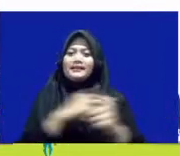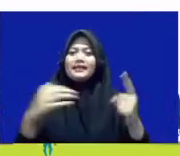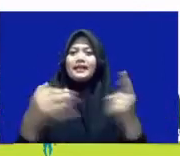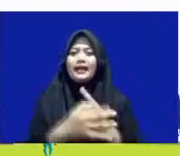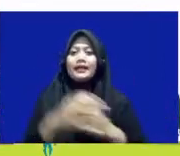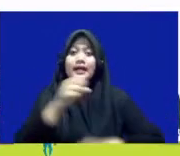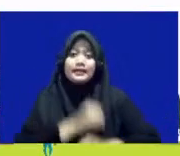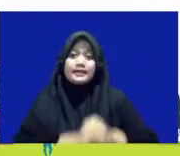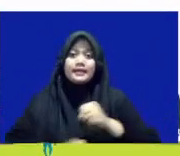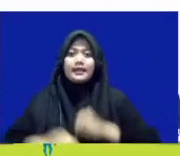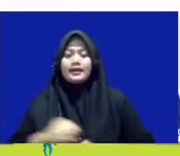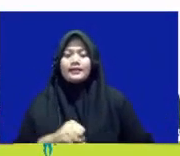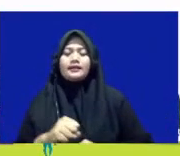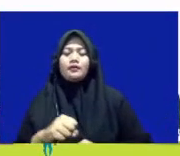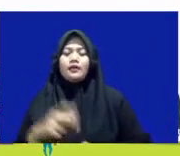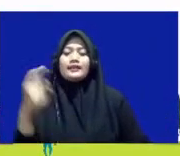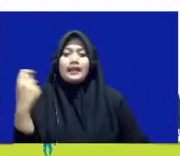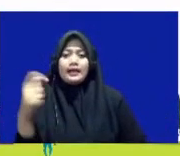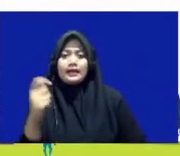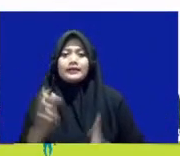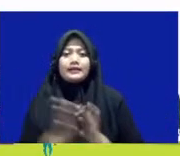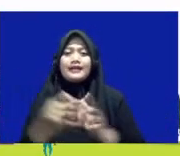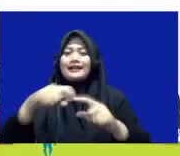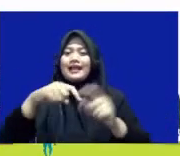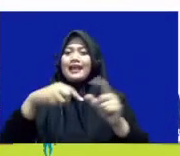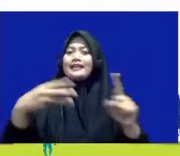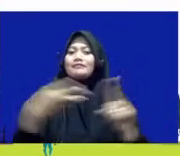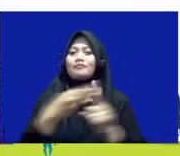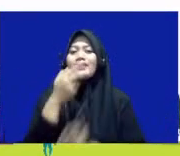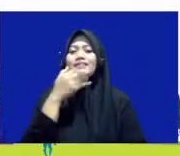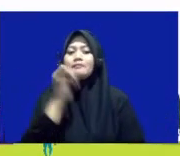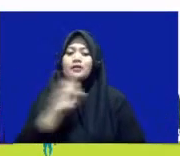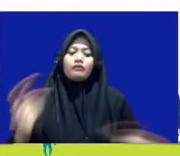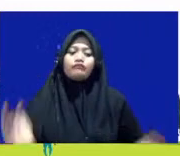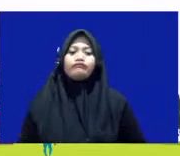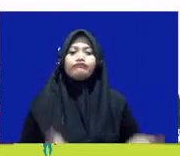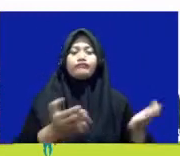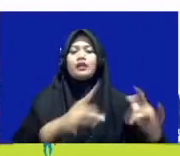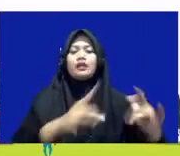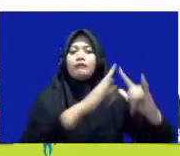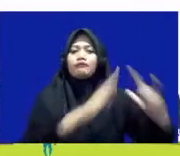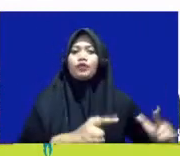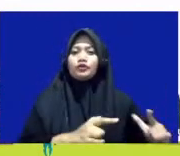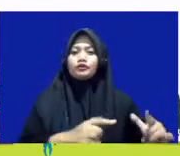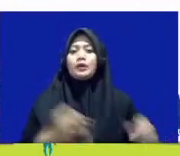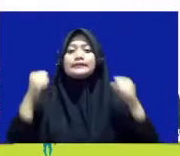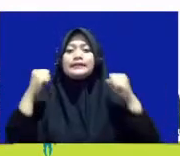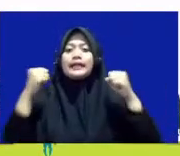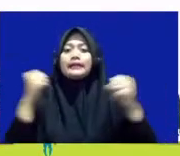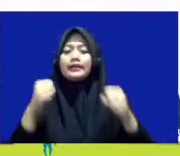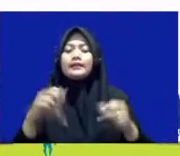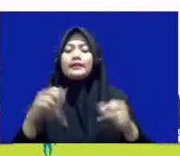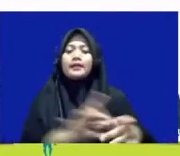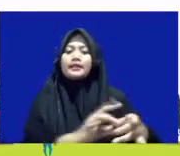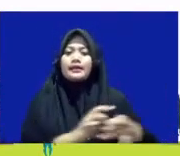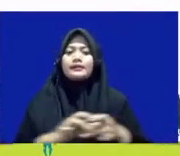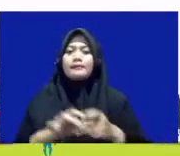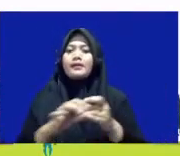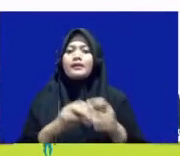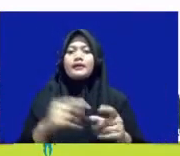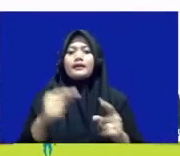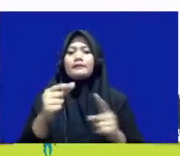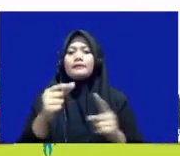oleh Tagana dan KSB seperti mendirikan posko kesehatan yang bekerja sama dengan Palang Merah